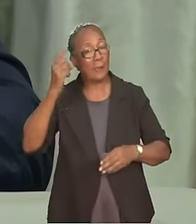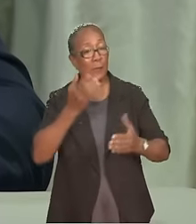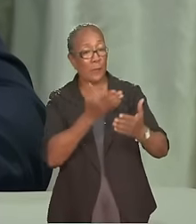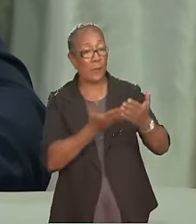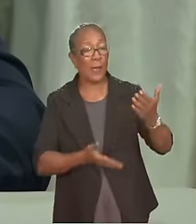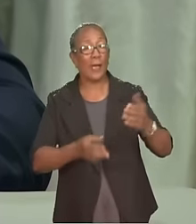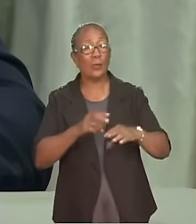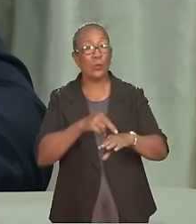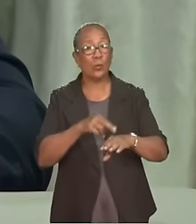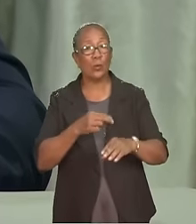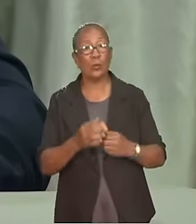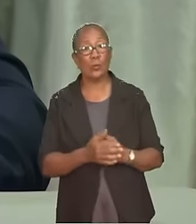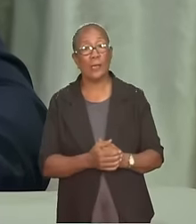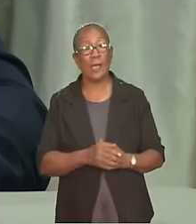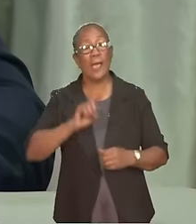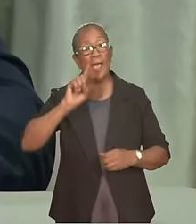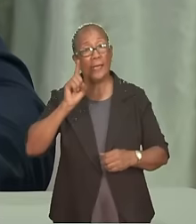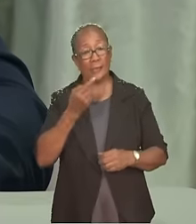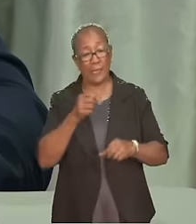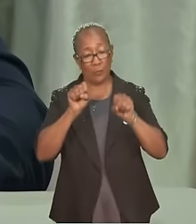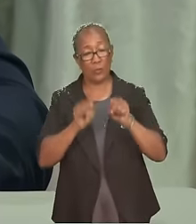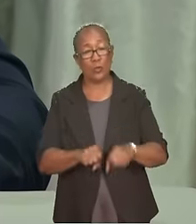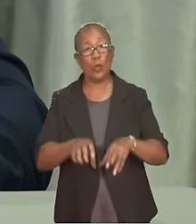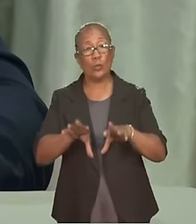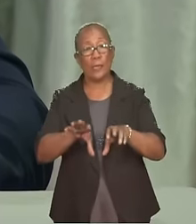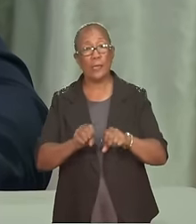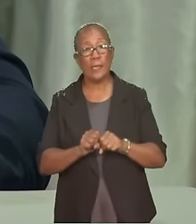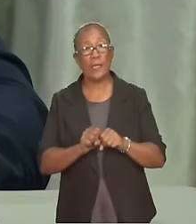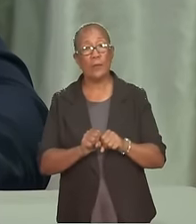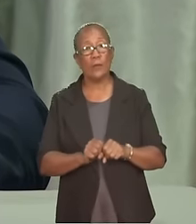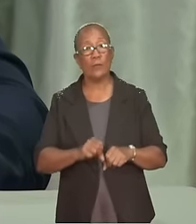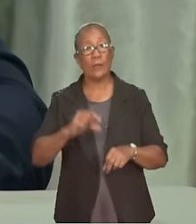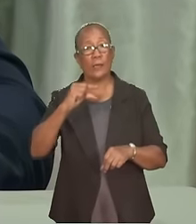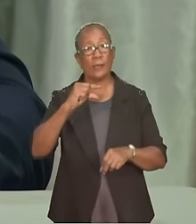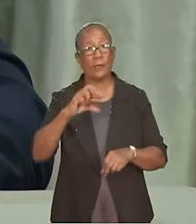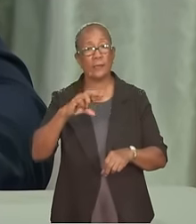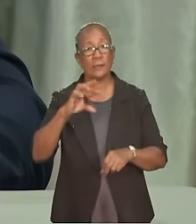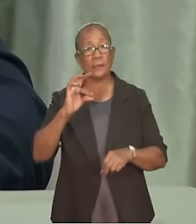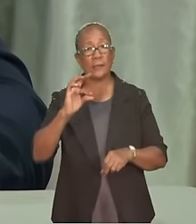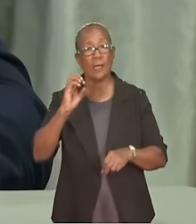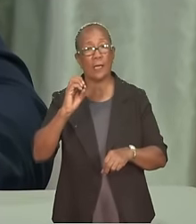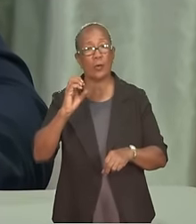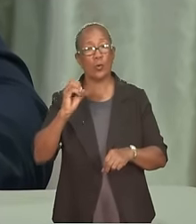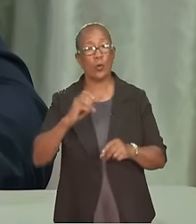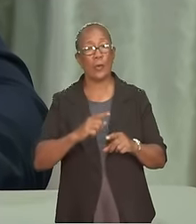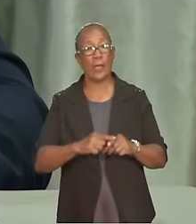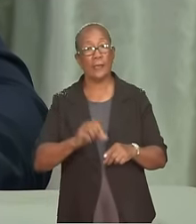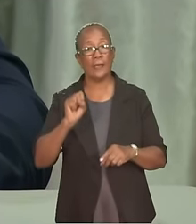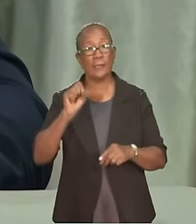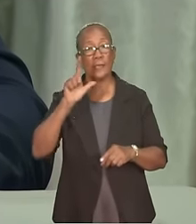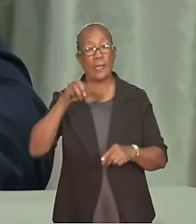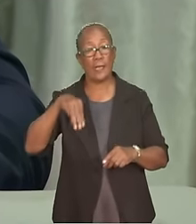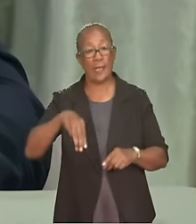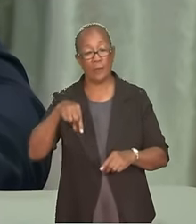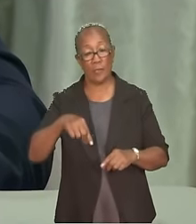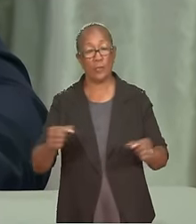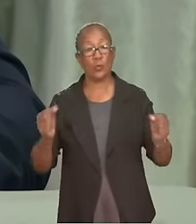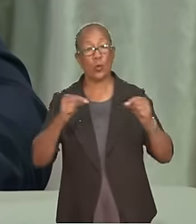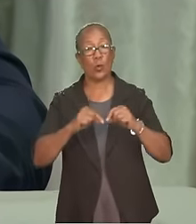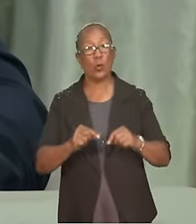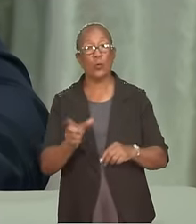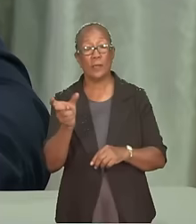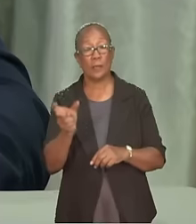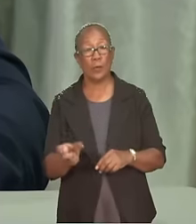nodig. En dan gaan we besluiten nemen voor zowel Grasalco als SLM, reeds de komende week al.